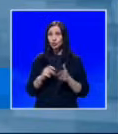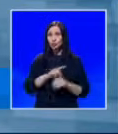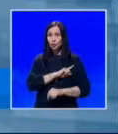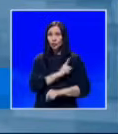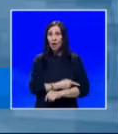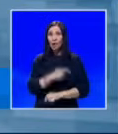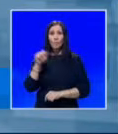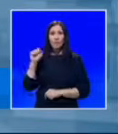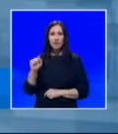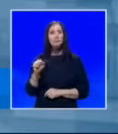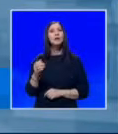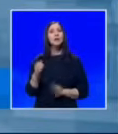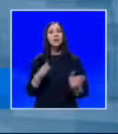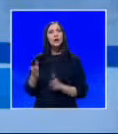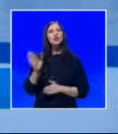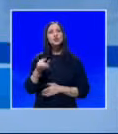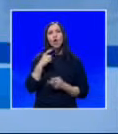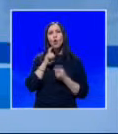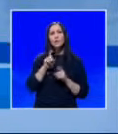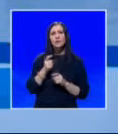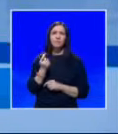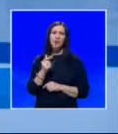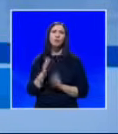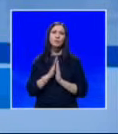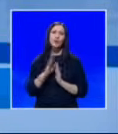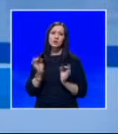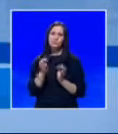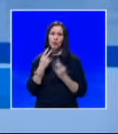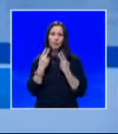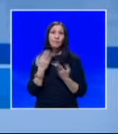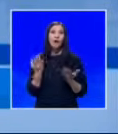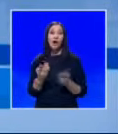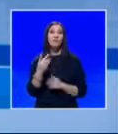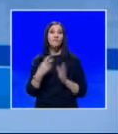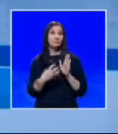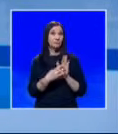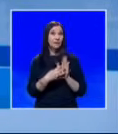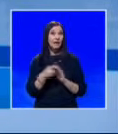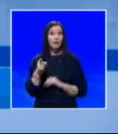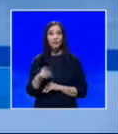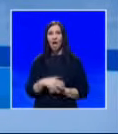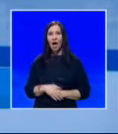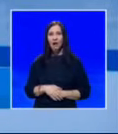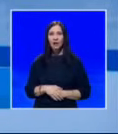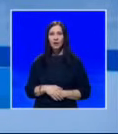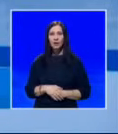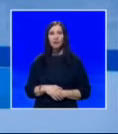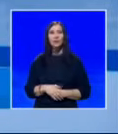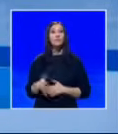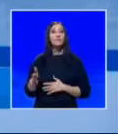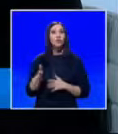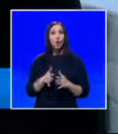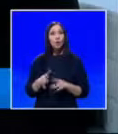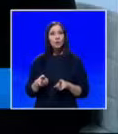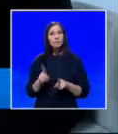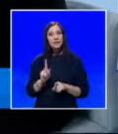силно партиен. Ние ще го коментираме след малко. Ще ви помоля специално, за да видим какъв знак всъщност е това в хората.